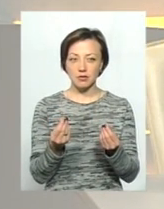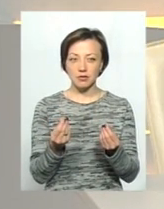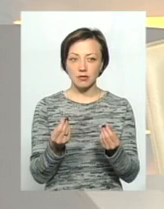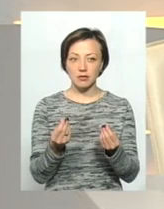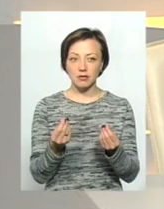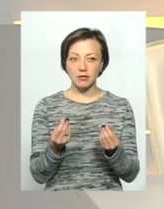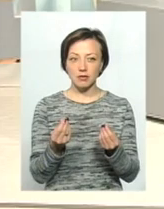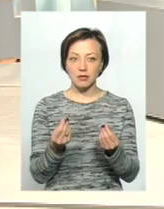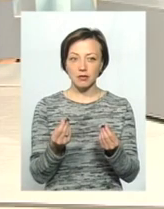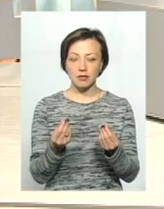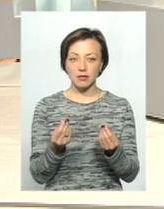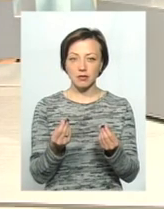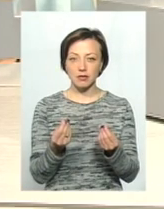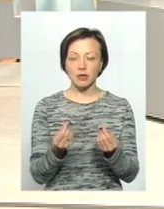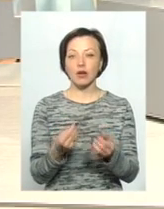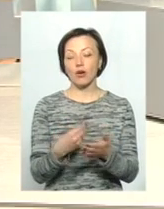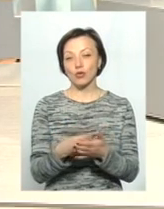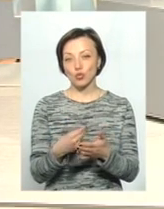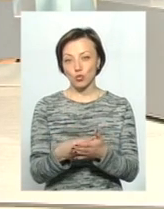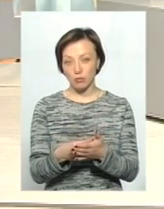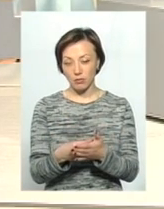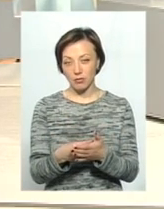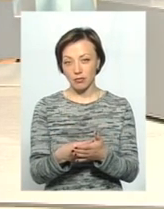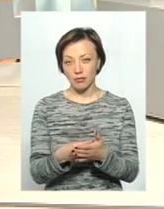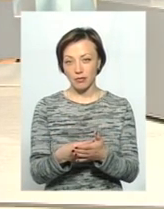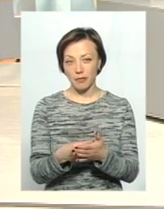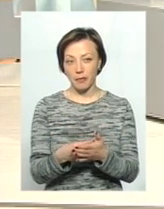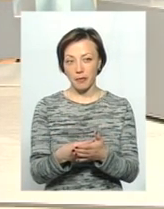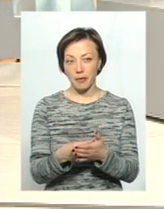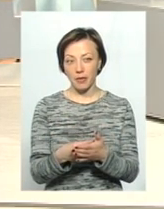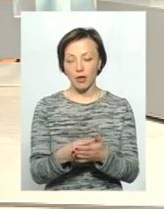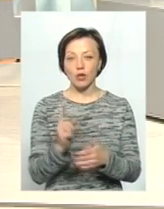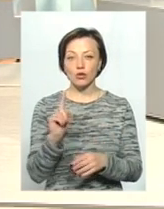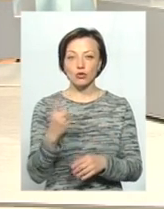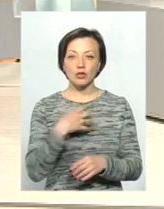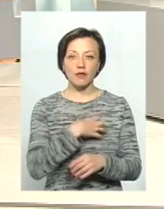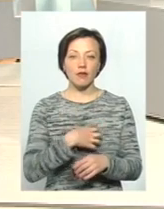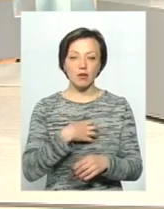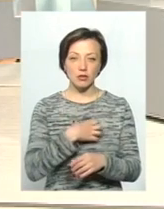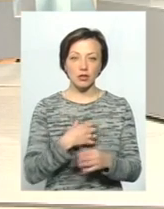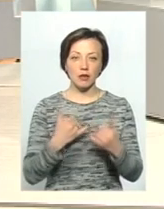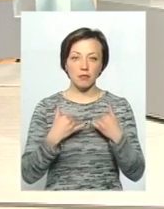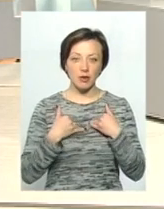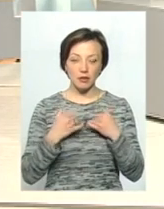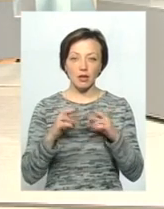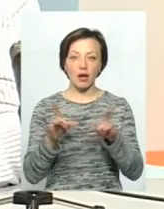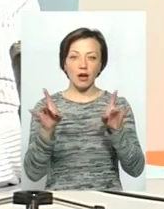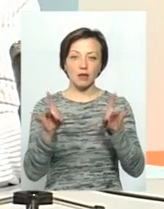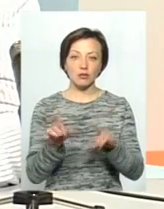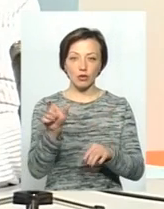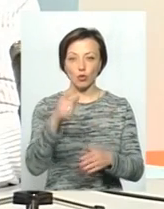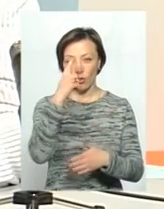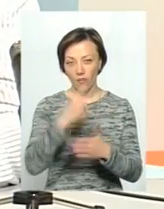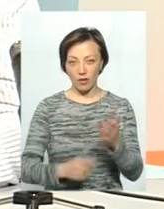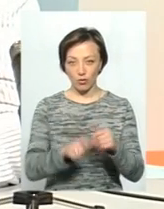ну, повний певної суми грошей? Я, знаєте, що дуже важливо для мене, як для ресторатора, довіру